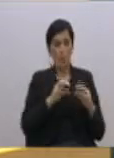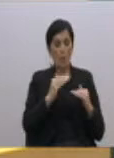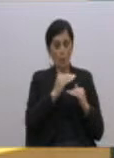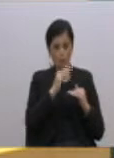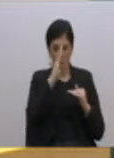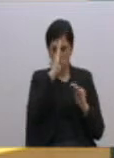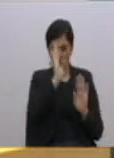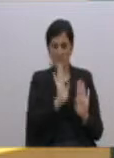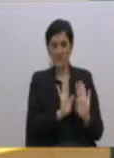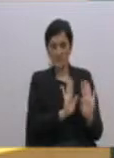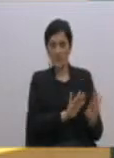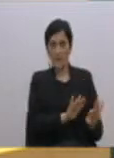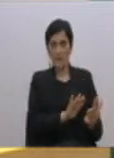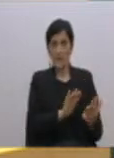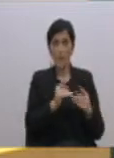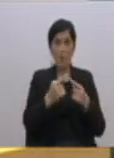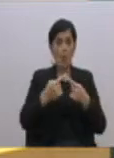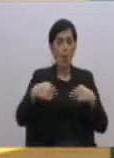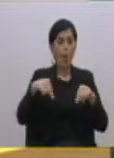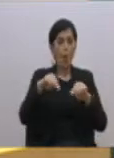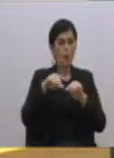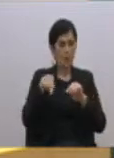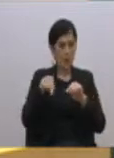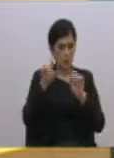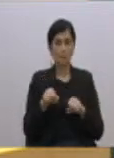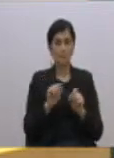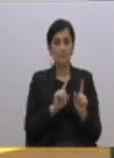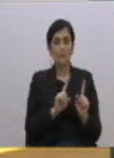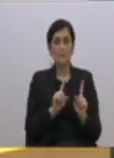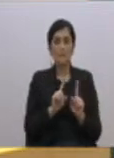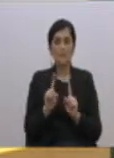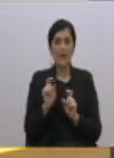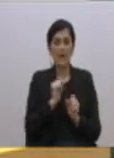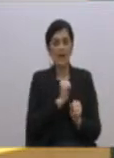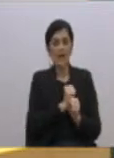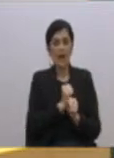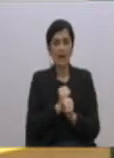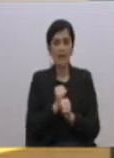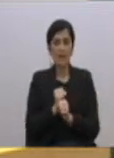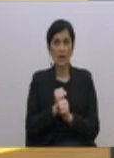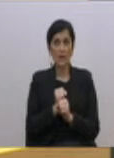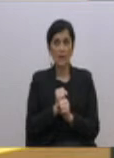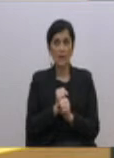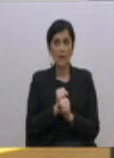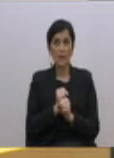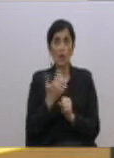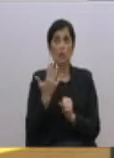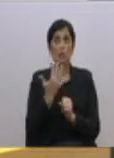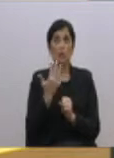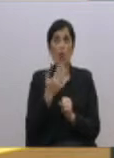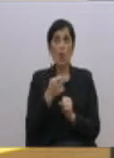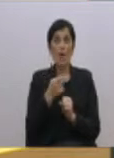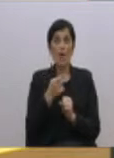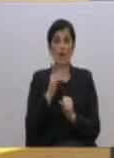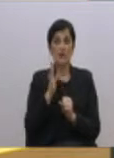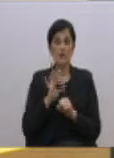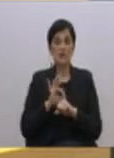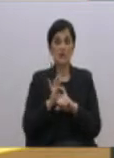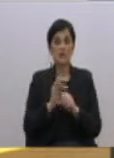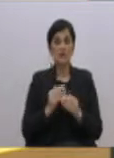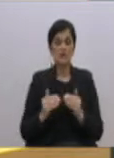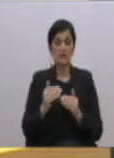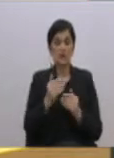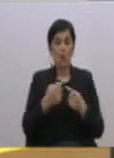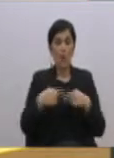დავანებოთ. ორგანული კანონით ხო არის შესაძლებელი გაკეთება, რომელიც წინ წაგვიყვას და ამ